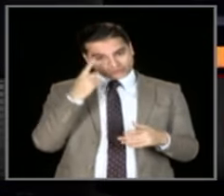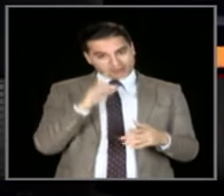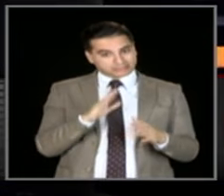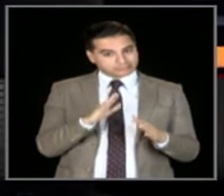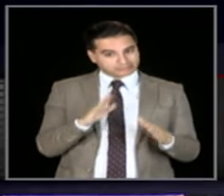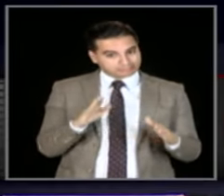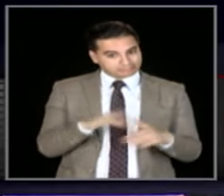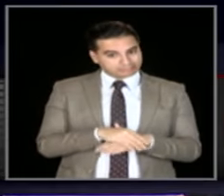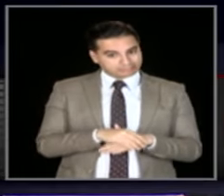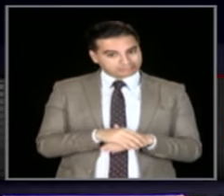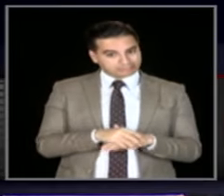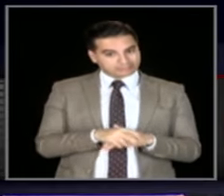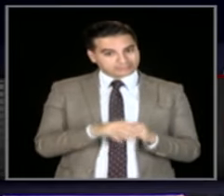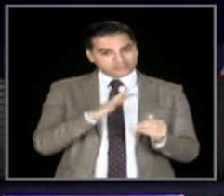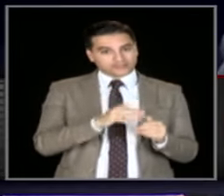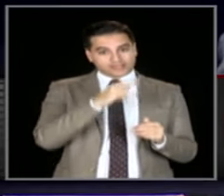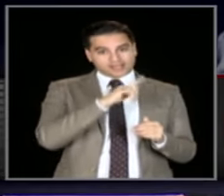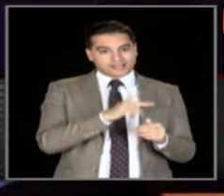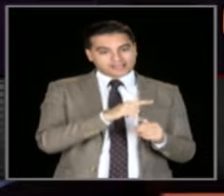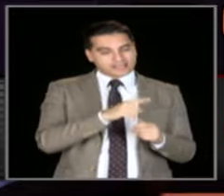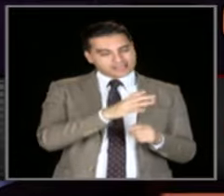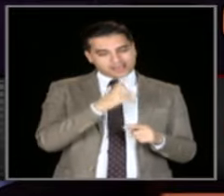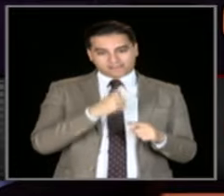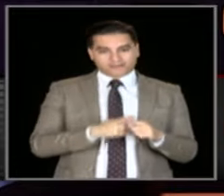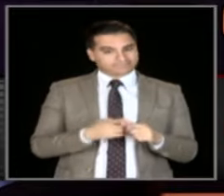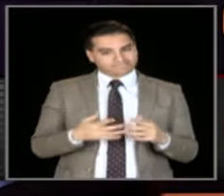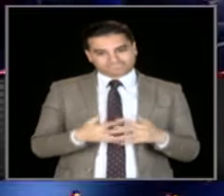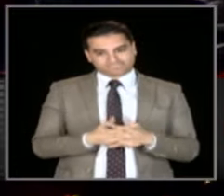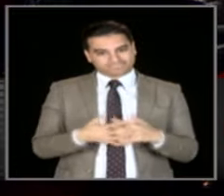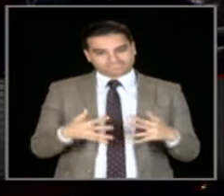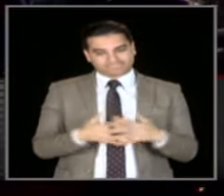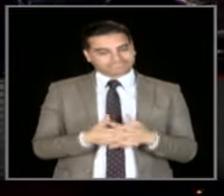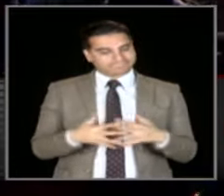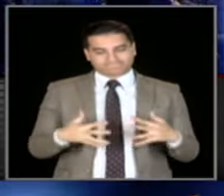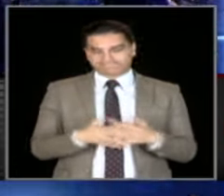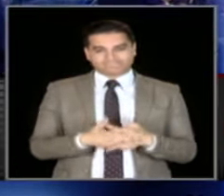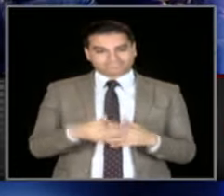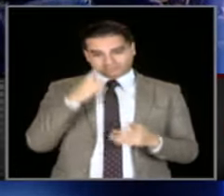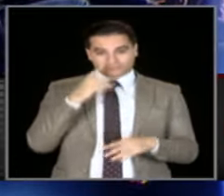الاسئله دي خالص. طبعا يا شادي بعدت جدا، اجابه خاطئه.